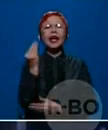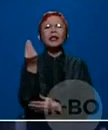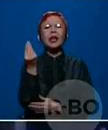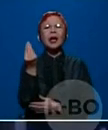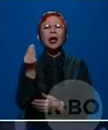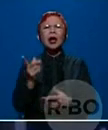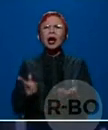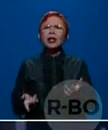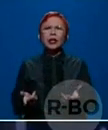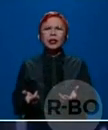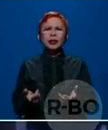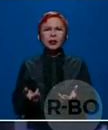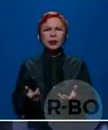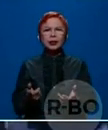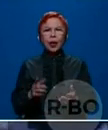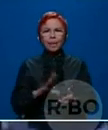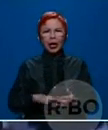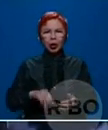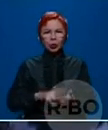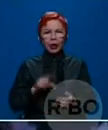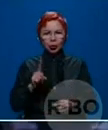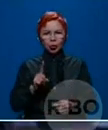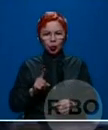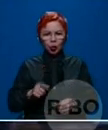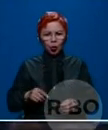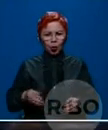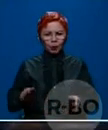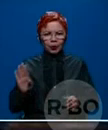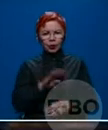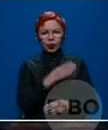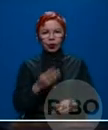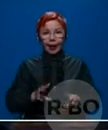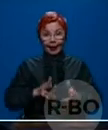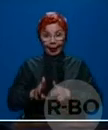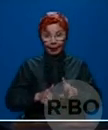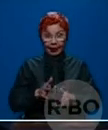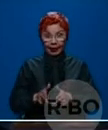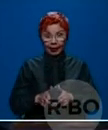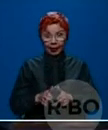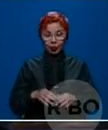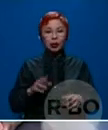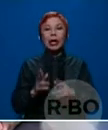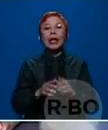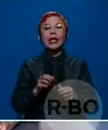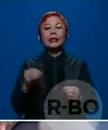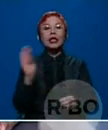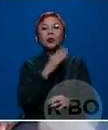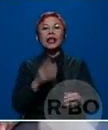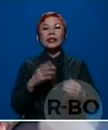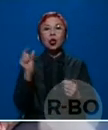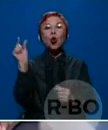hanya bisa salah satu yang paling utama adalah membangun transportasi berbasis rel transportasi massal serta